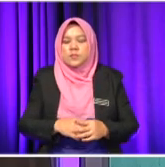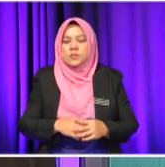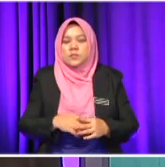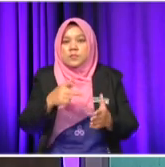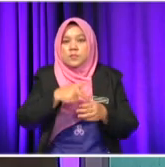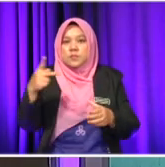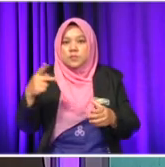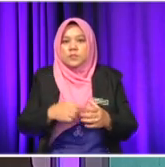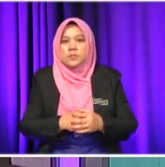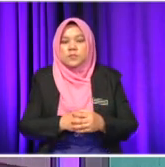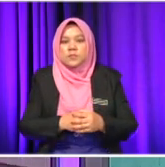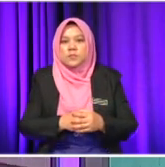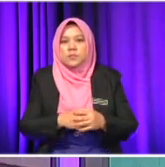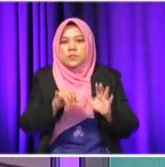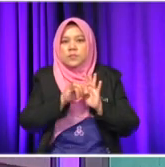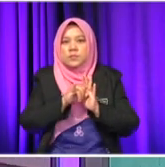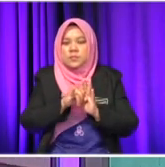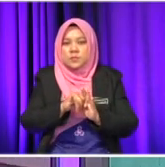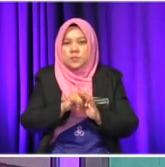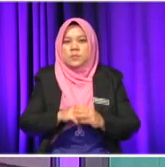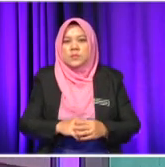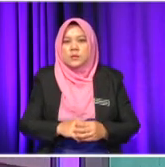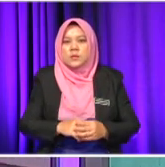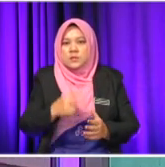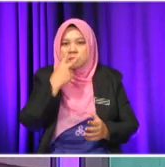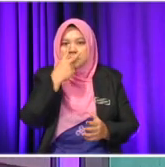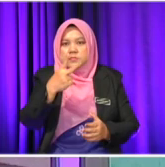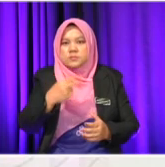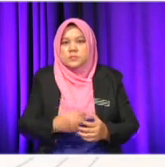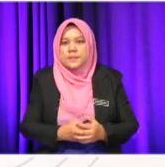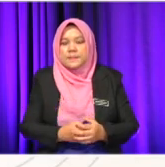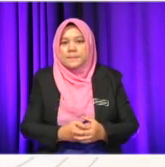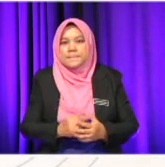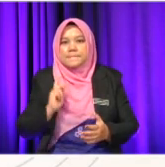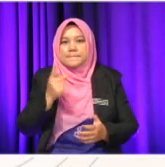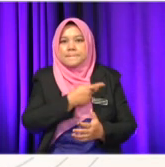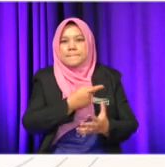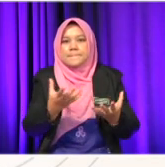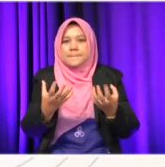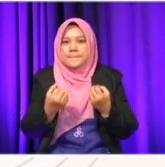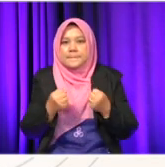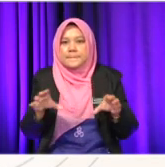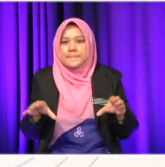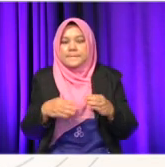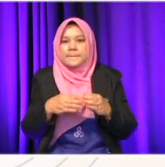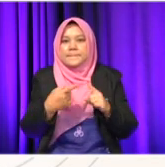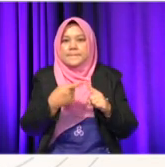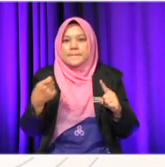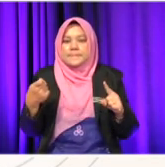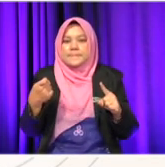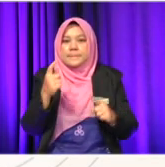untuk soal dan pengiklanan nih Oke kamu tengok itu nak buat promosi boleh dari